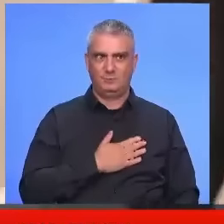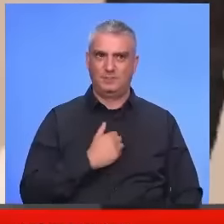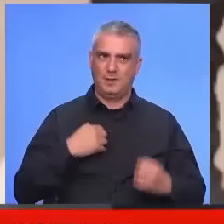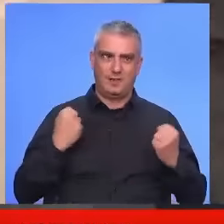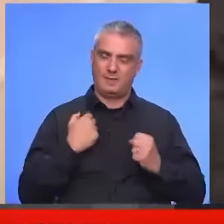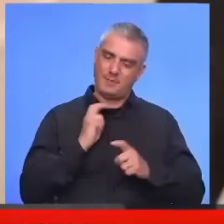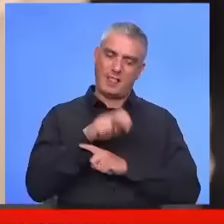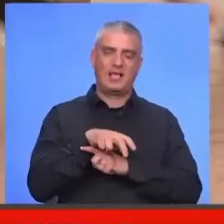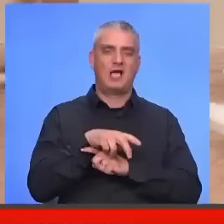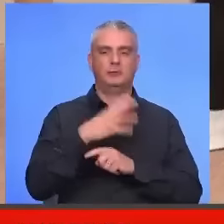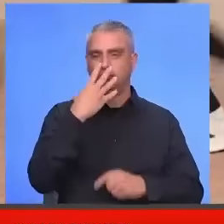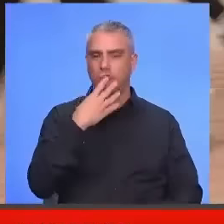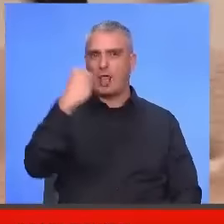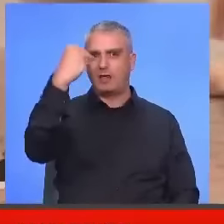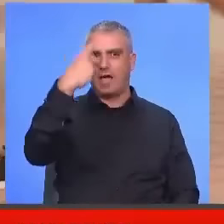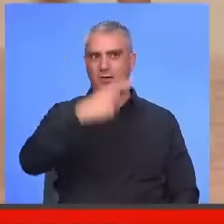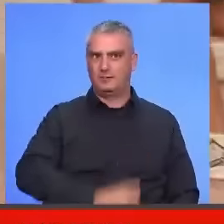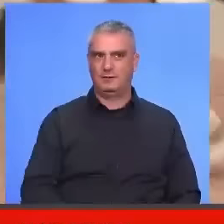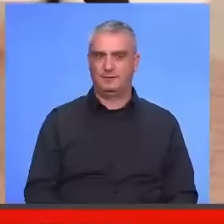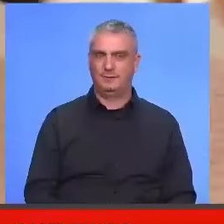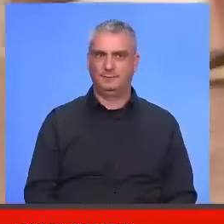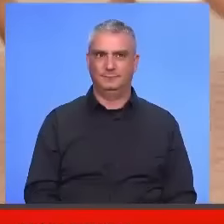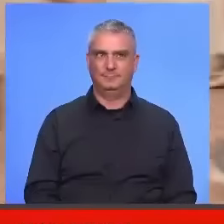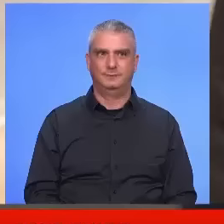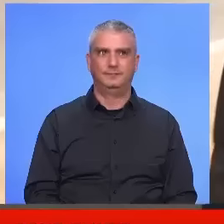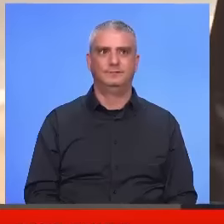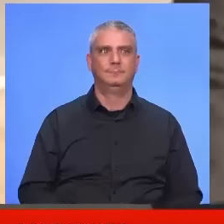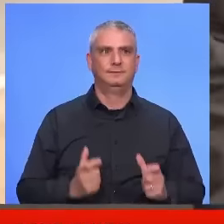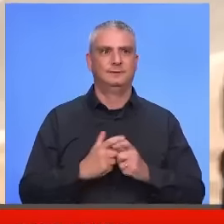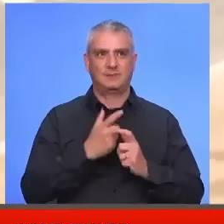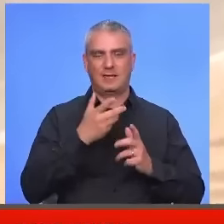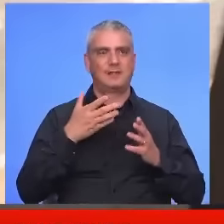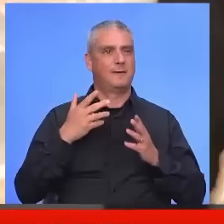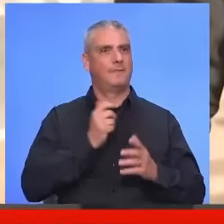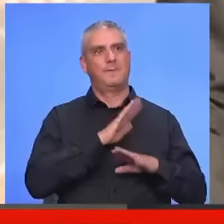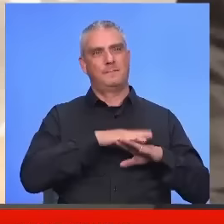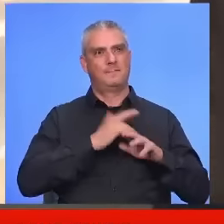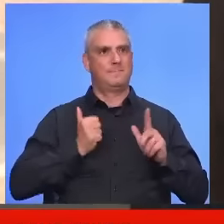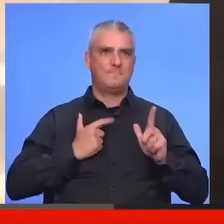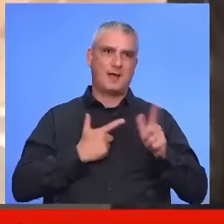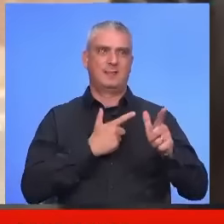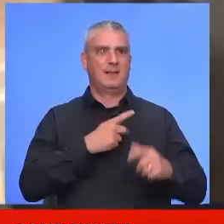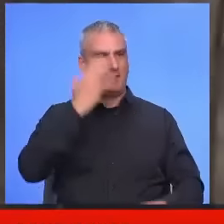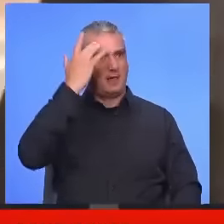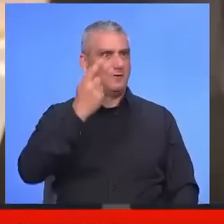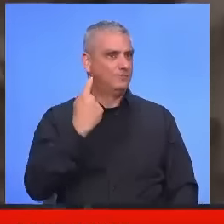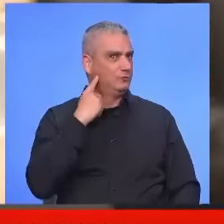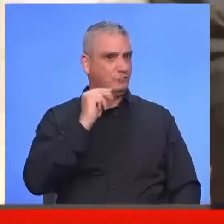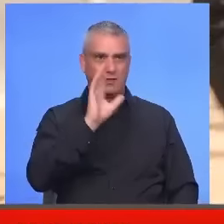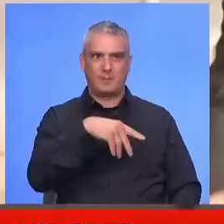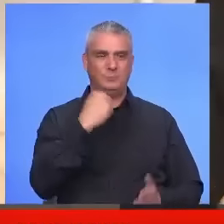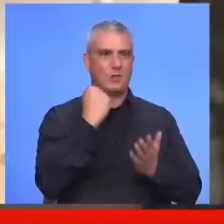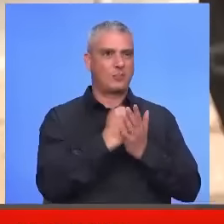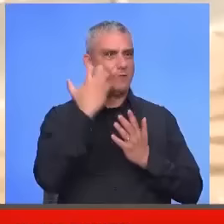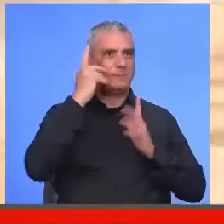5, 4, 3, 2, 1. קשה. מה המטרה שלך? אני רוצה להתאמר, אני רוצה להגיע לשלדג. סיירת מטכ"ל. מטכ"ל זה החלום? כן. ושמוע אומרת שאתה עושה גם תואר